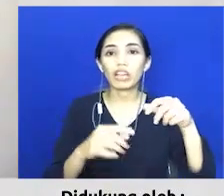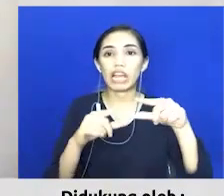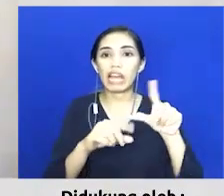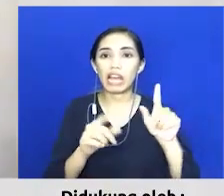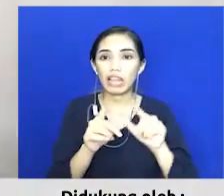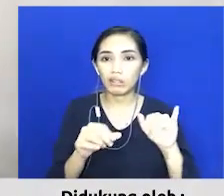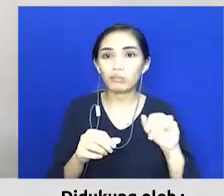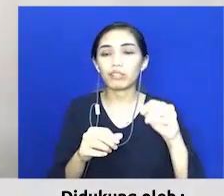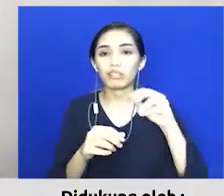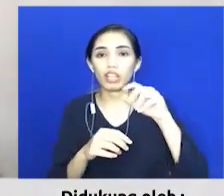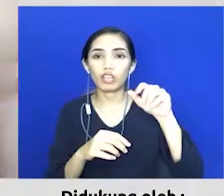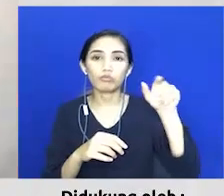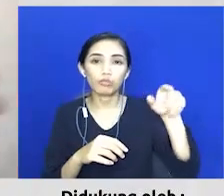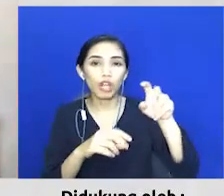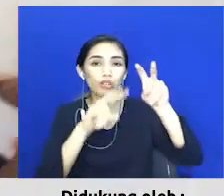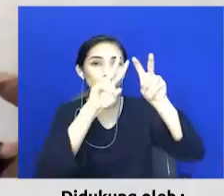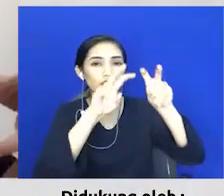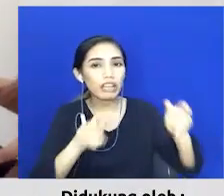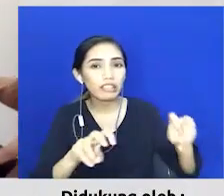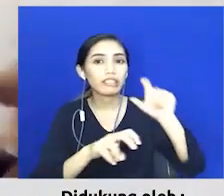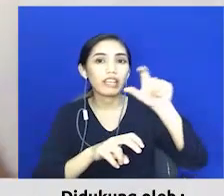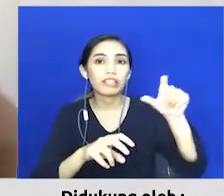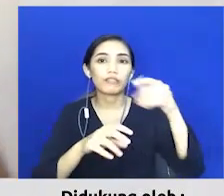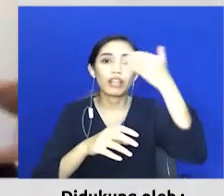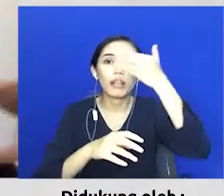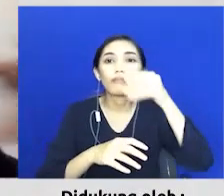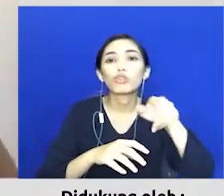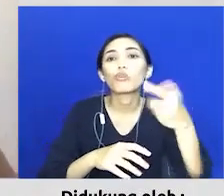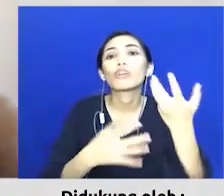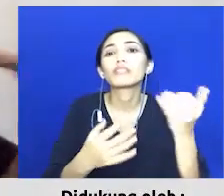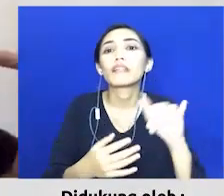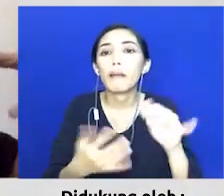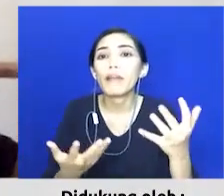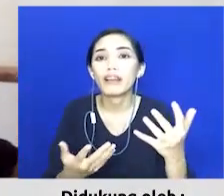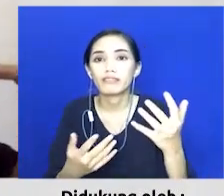Apa sih yang bisa kita temukan gitu, kalau tadi Pak Alwi bilang gitu ya, ditemuin